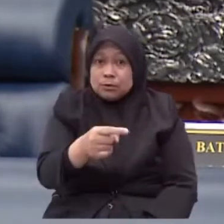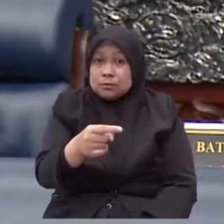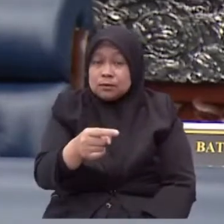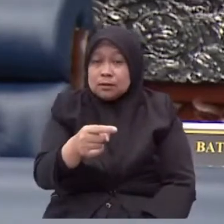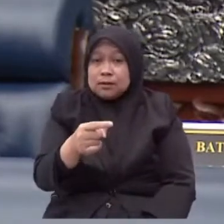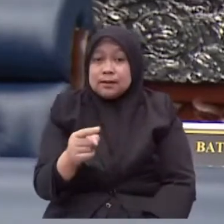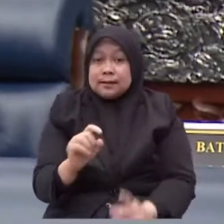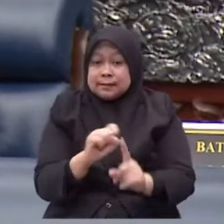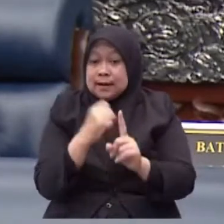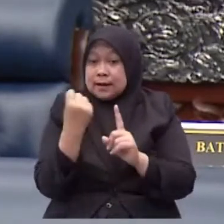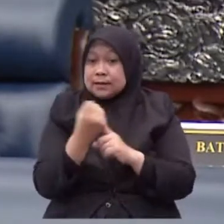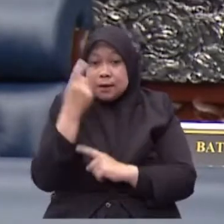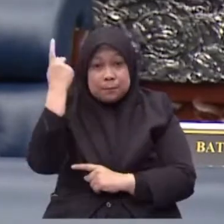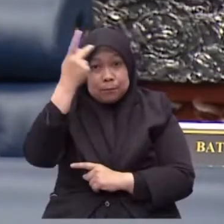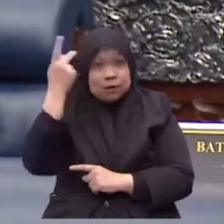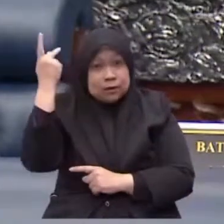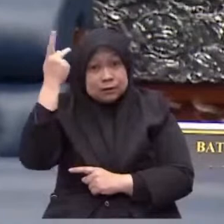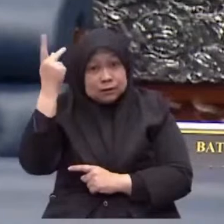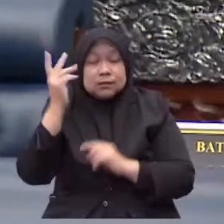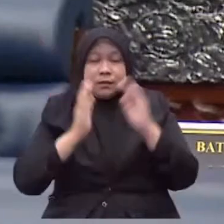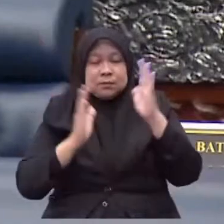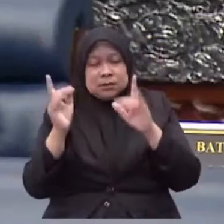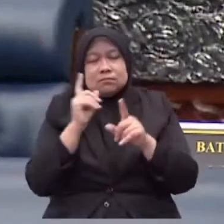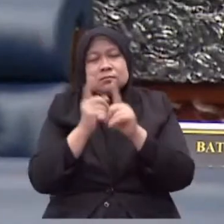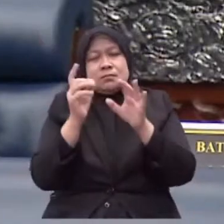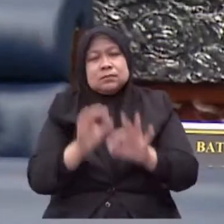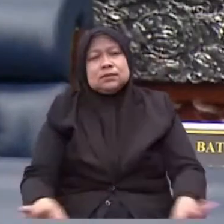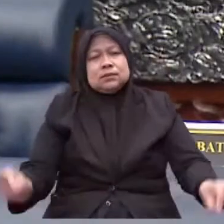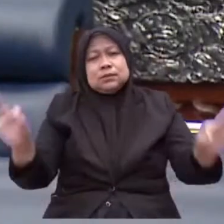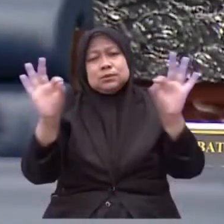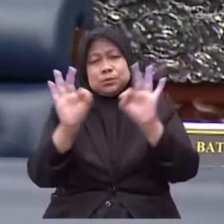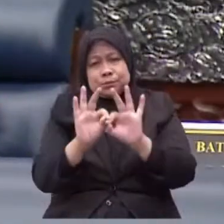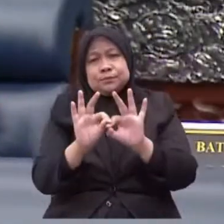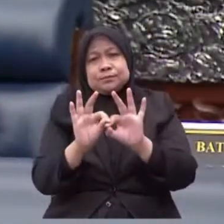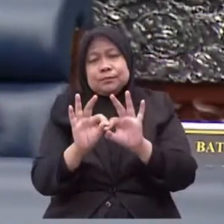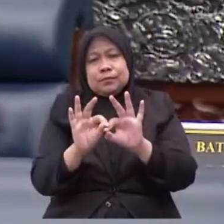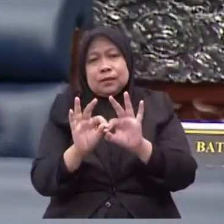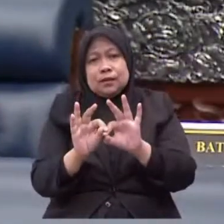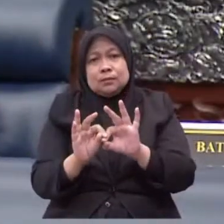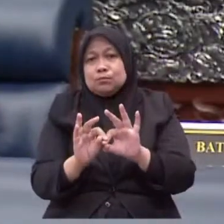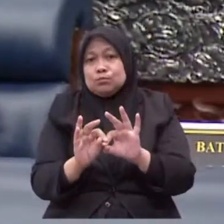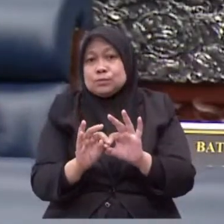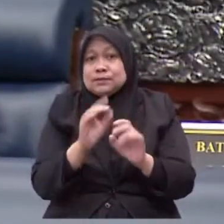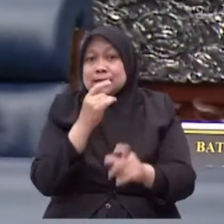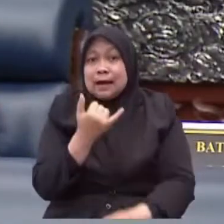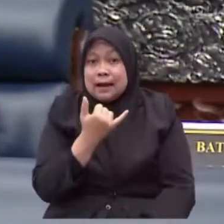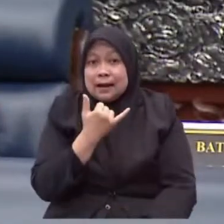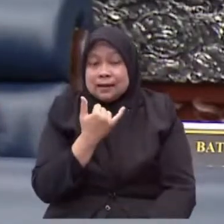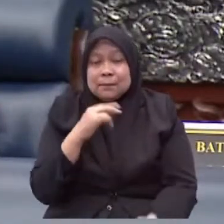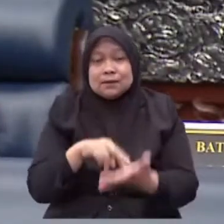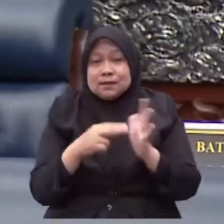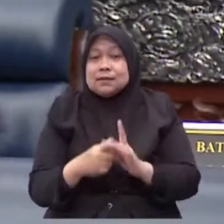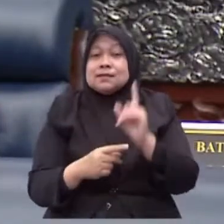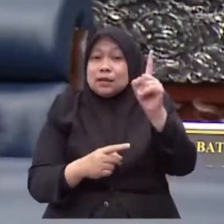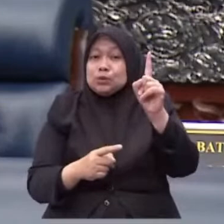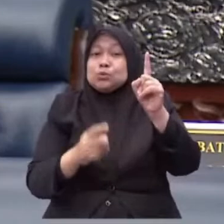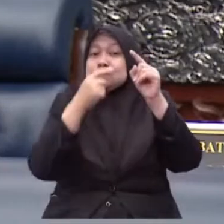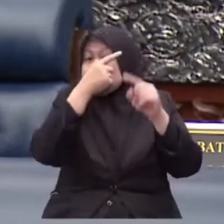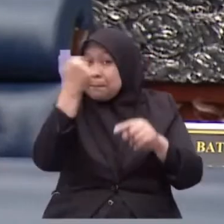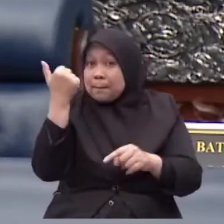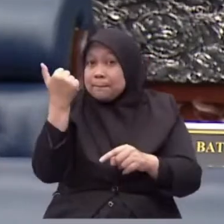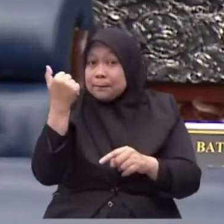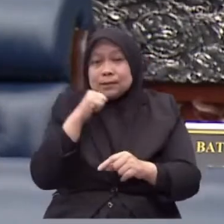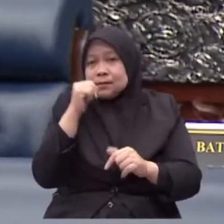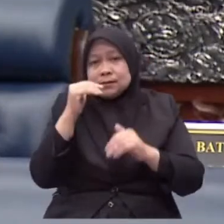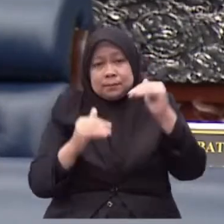keadaan politik di Malaysia juga telah memainkan peranan salah satu faktor saya bukan kata semuanya adalah karena